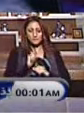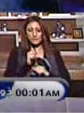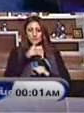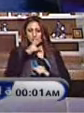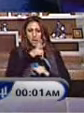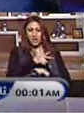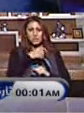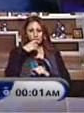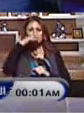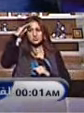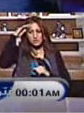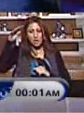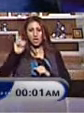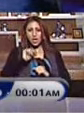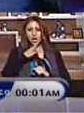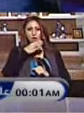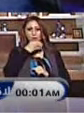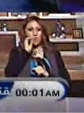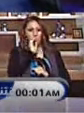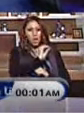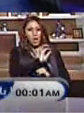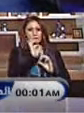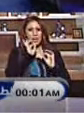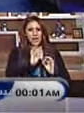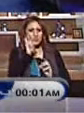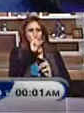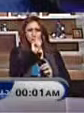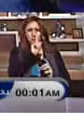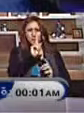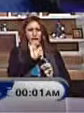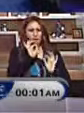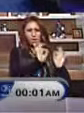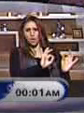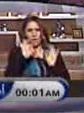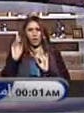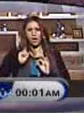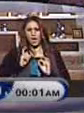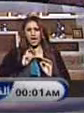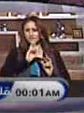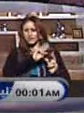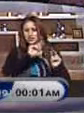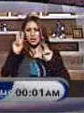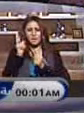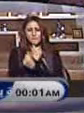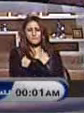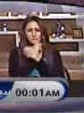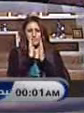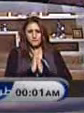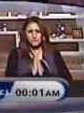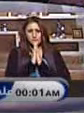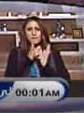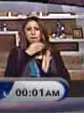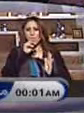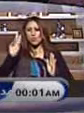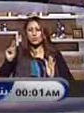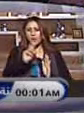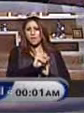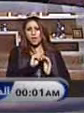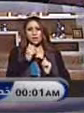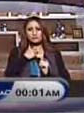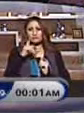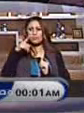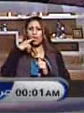قال سلام عليك ساستغفر نعم سلام عليك يعني ايه يعني انت سالم مني انت لن ياتيك من